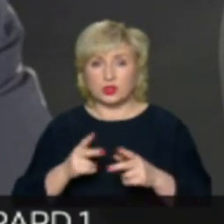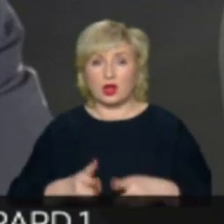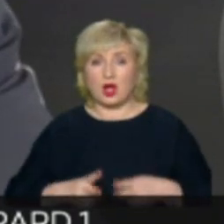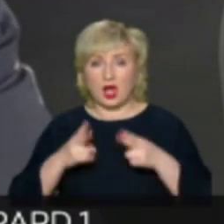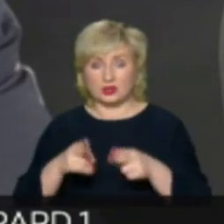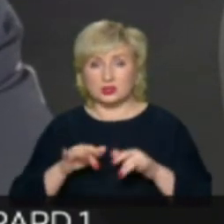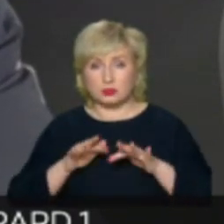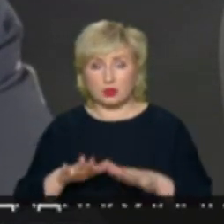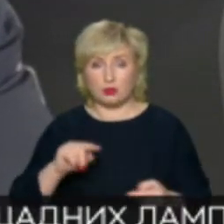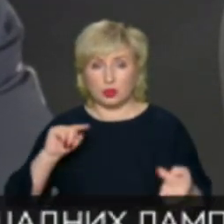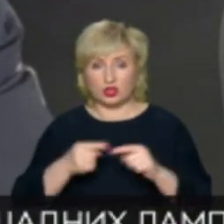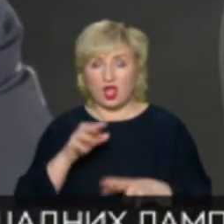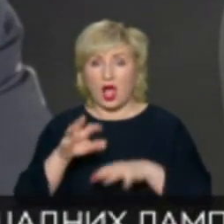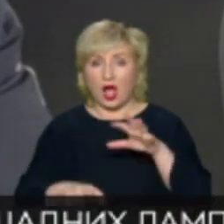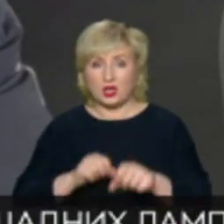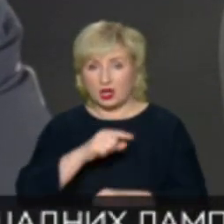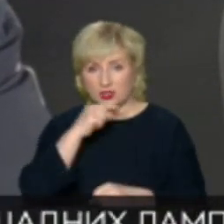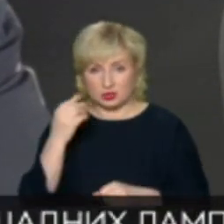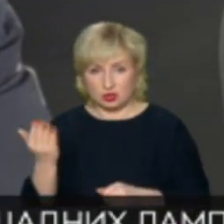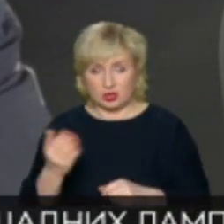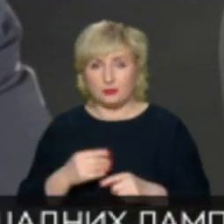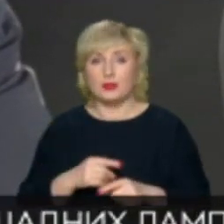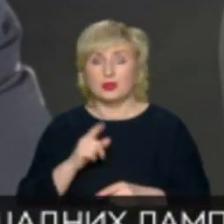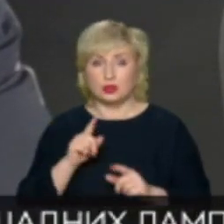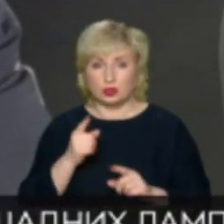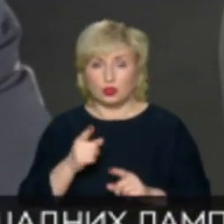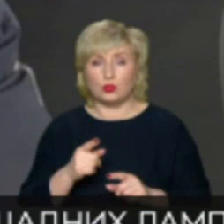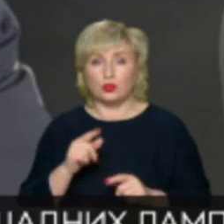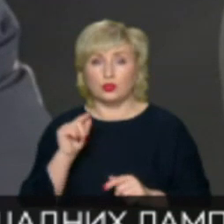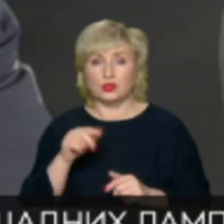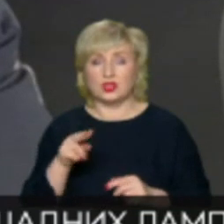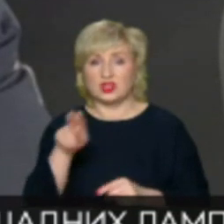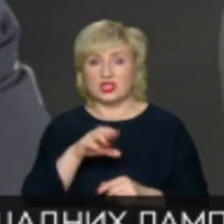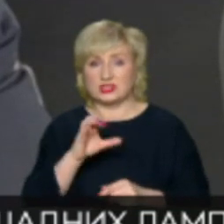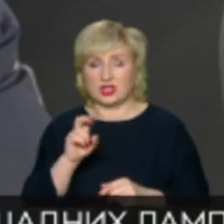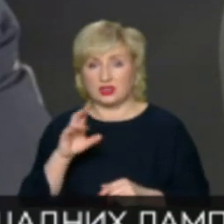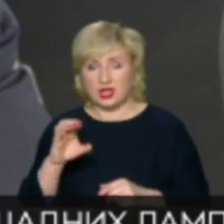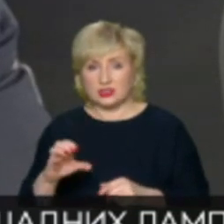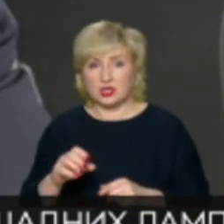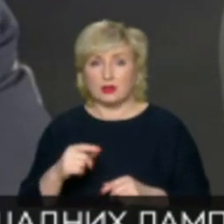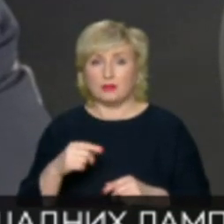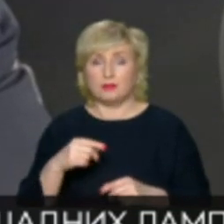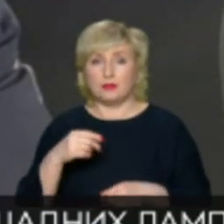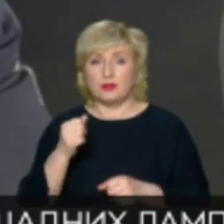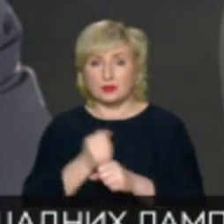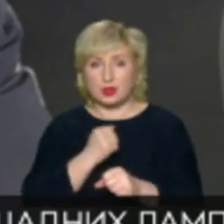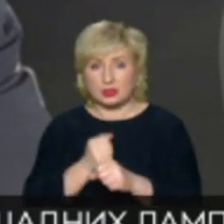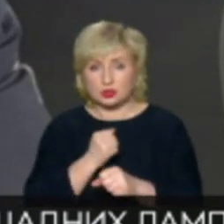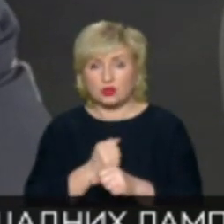проти агресора. Тому йдуть, там і ДСНС відпрацьовують, піротехніки